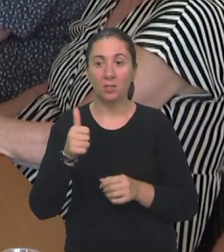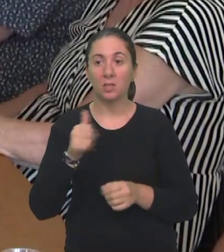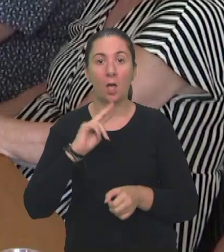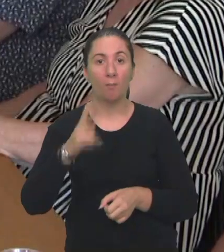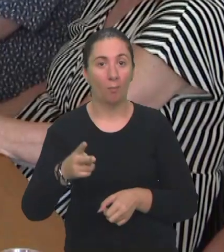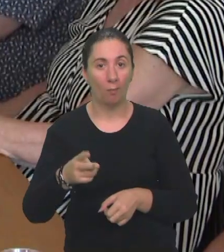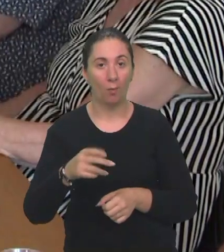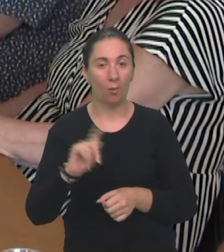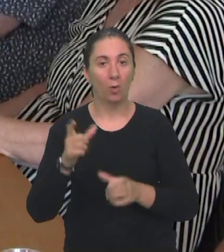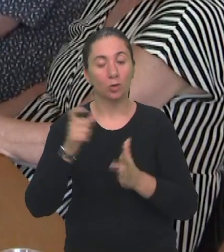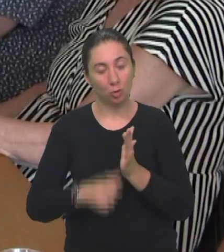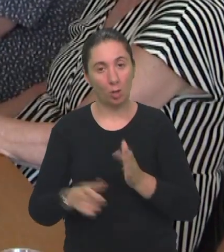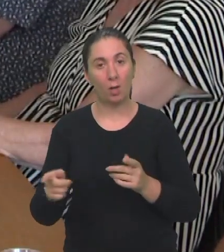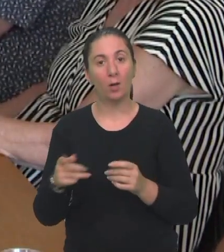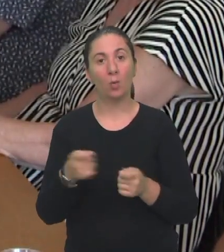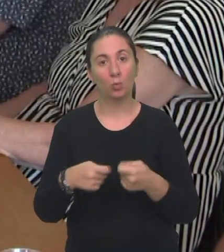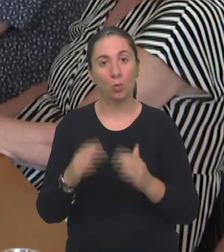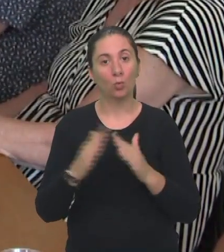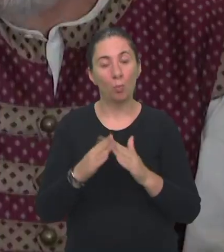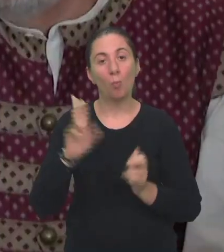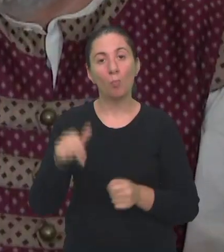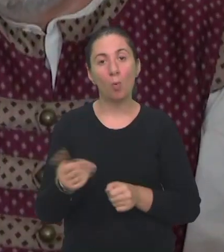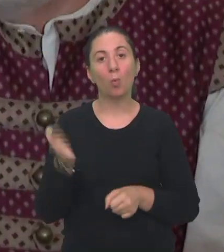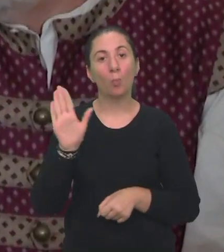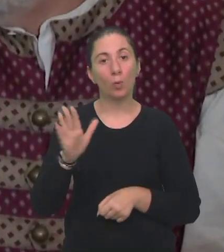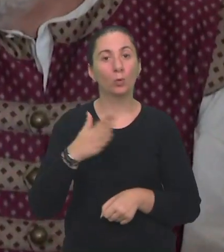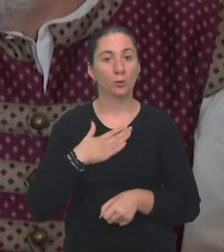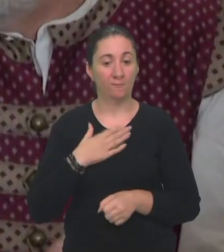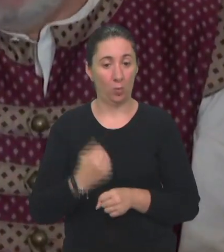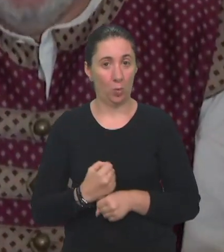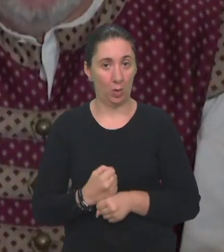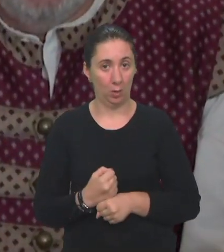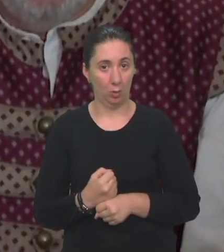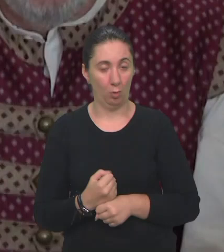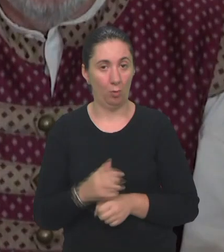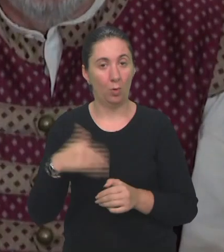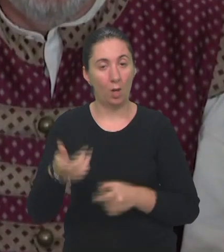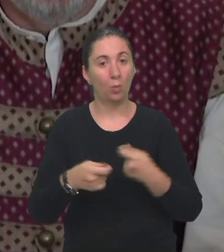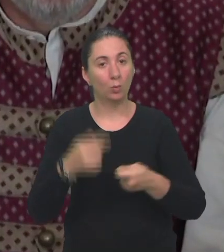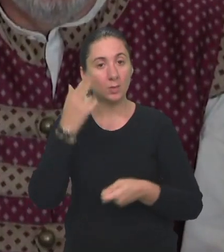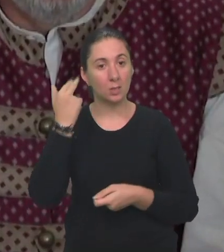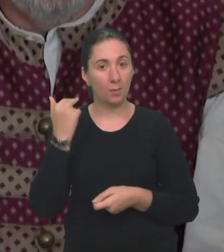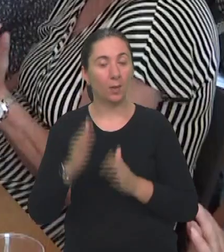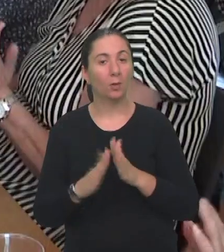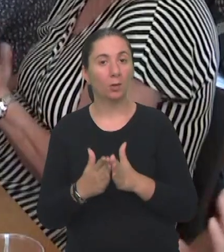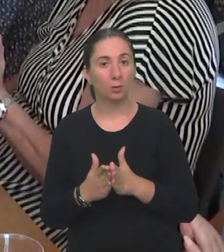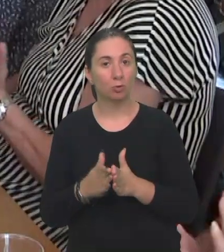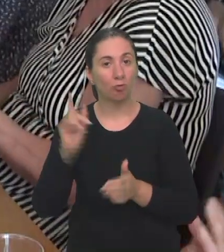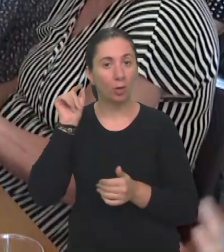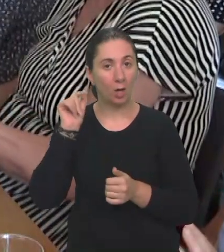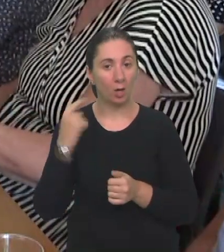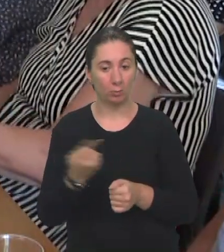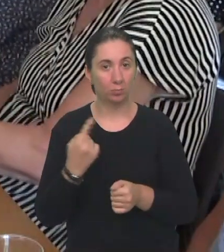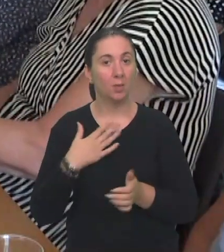jednosmjerna, jer i članovi udruga domaćina također mogu predstaviti svoje radove. Nakon udruge slijepih, književni krug Karlovac